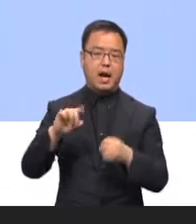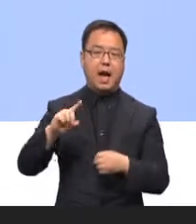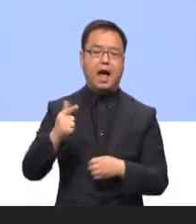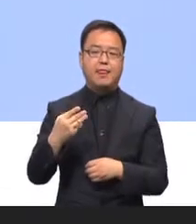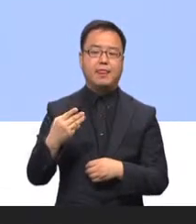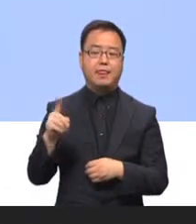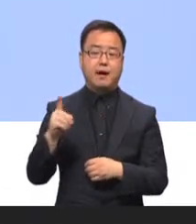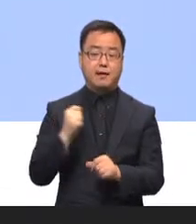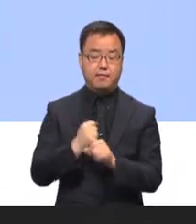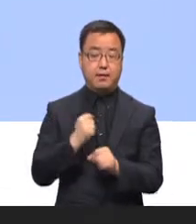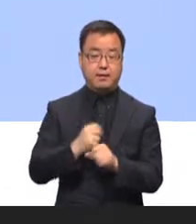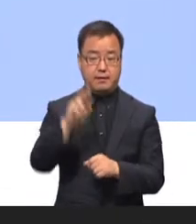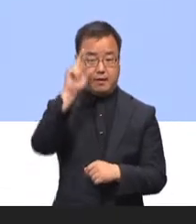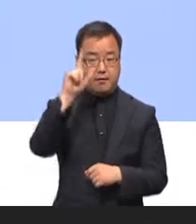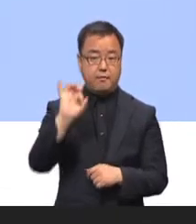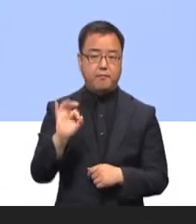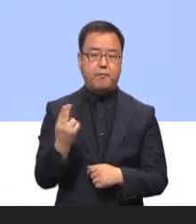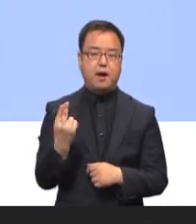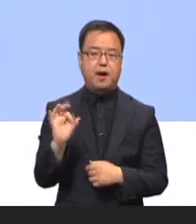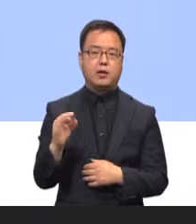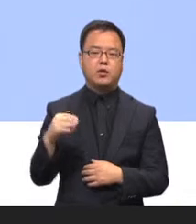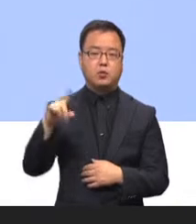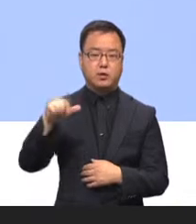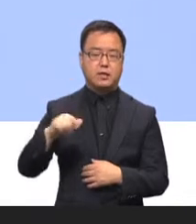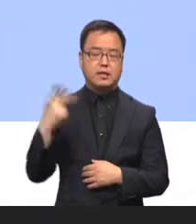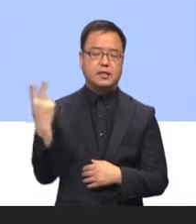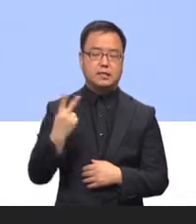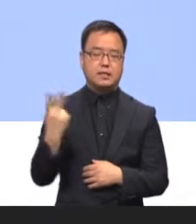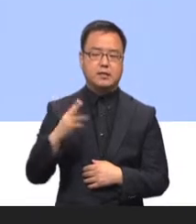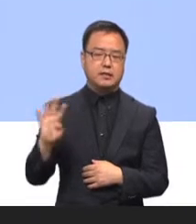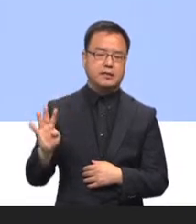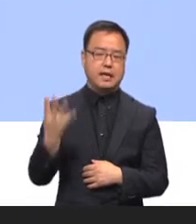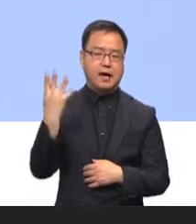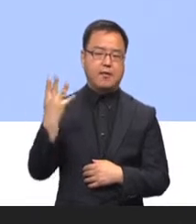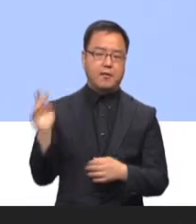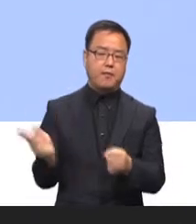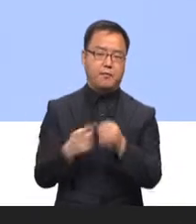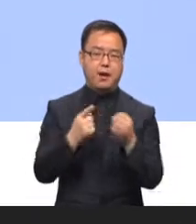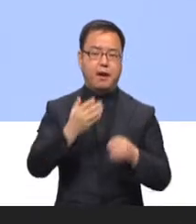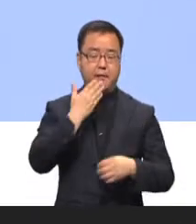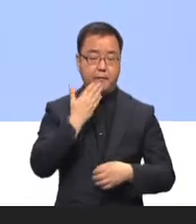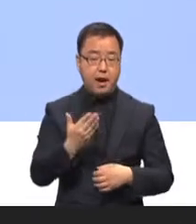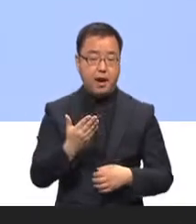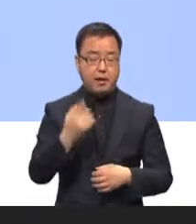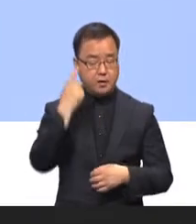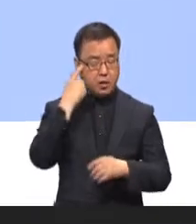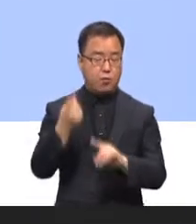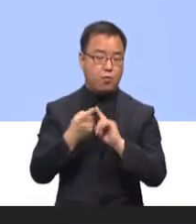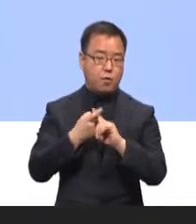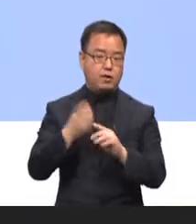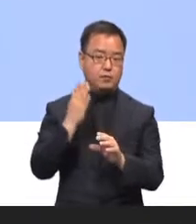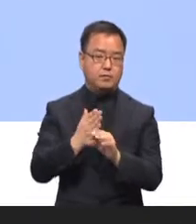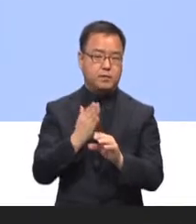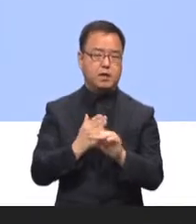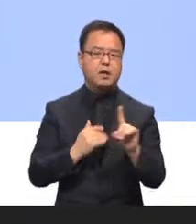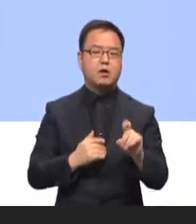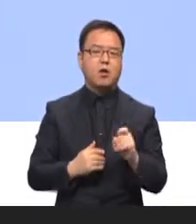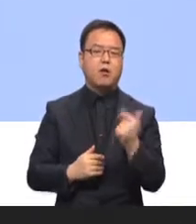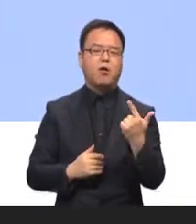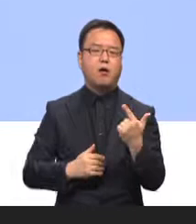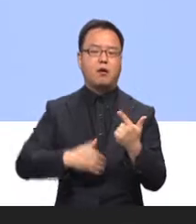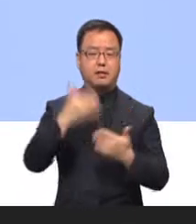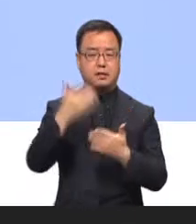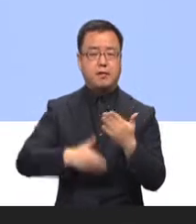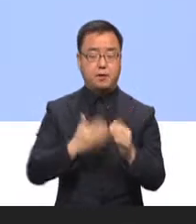선수가 지금 kbo 리그 최초로 2400 않다 를 기록할 수 있을지 증정한 예단 16 않다만 남겨 놓고 있기